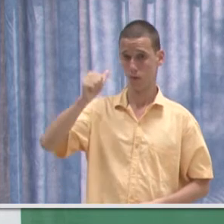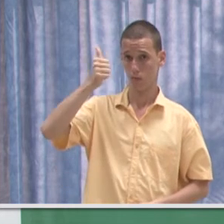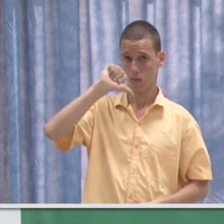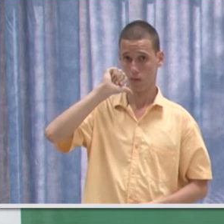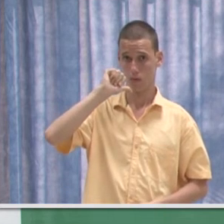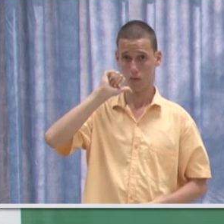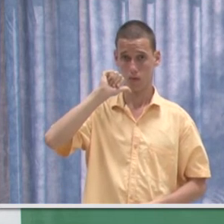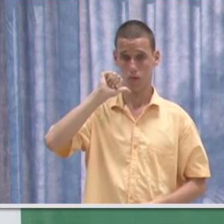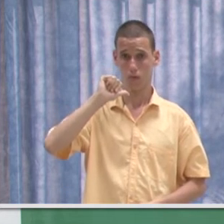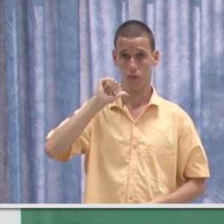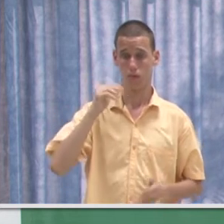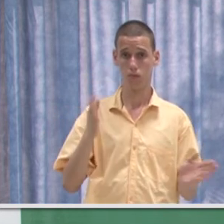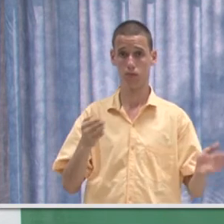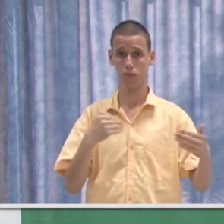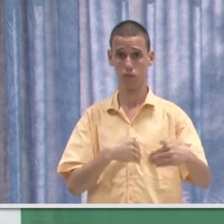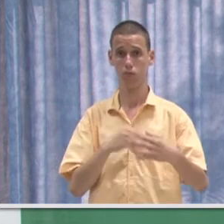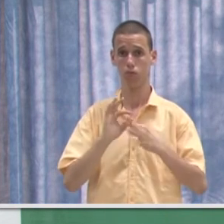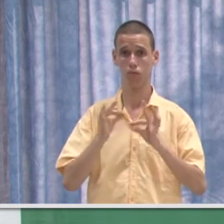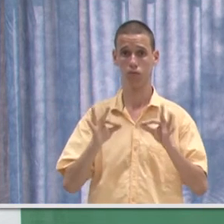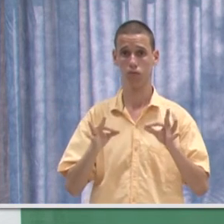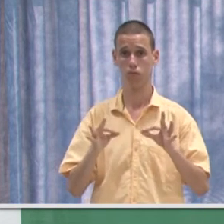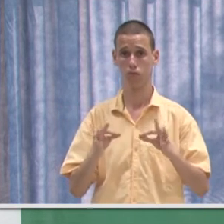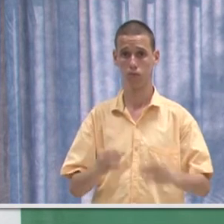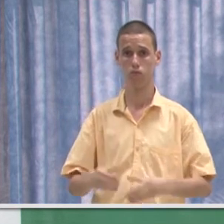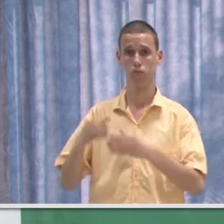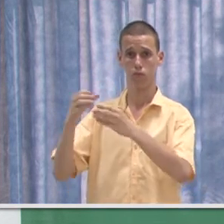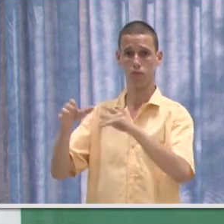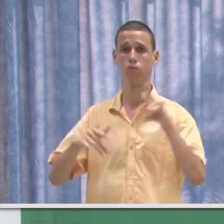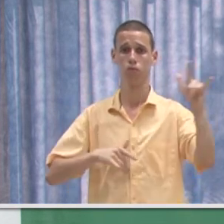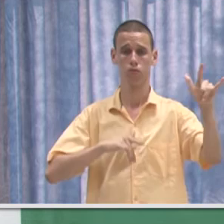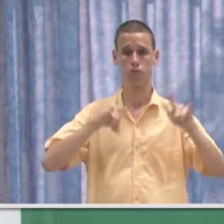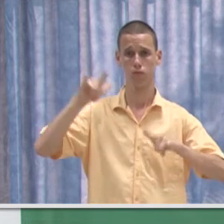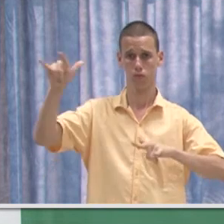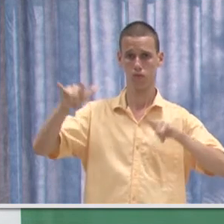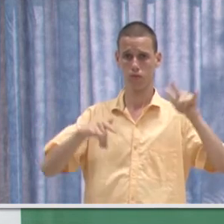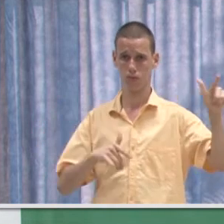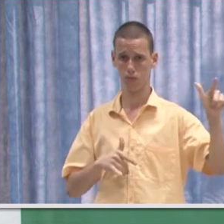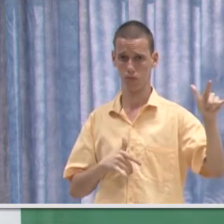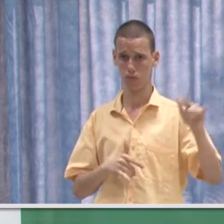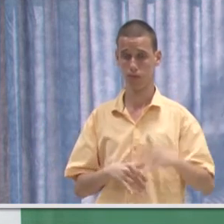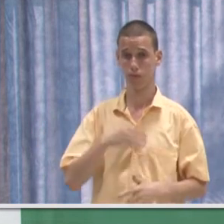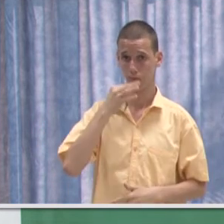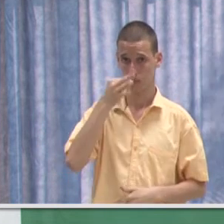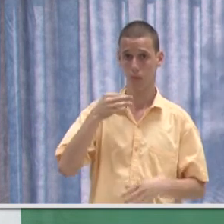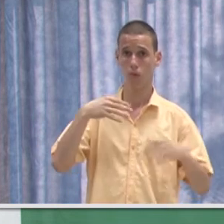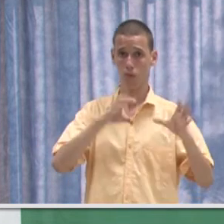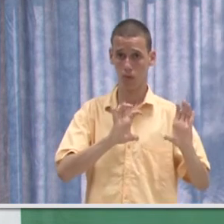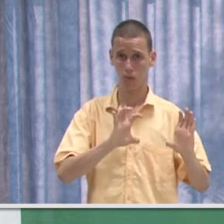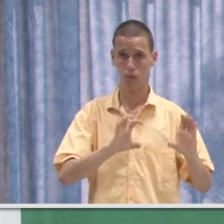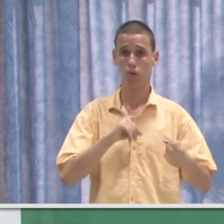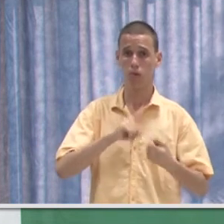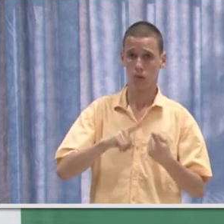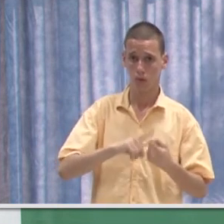n'en rien je dis envoyer avion CSC je dis écrit CCL aussi tout je dis non envoyer avion CSC